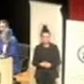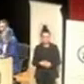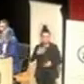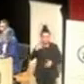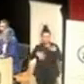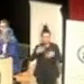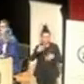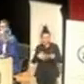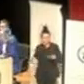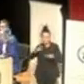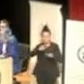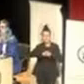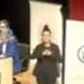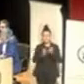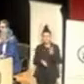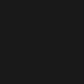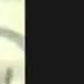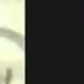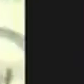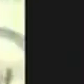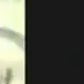Engeller birlikte aşılır.